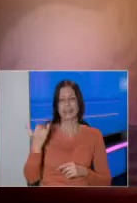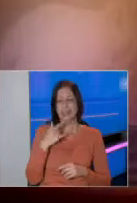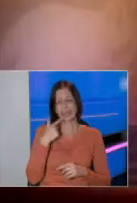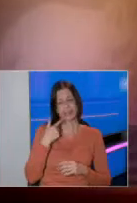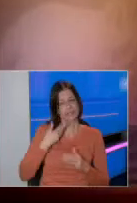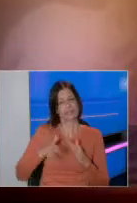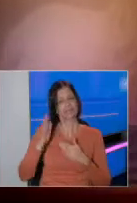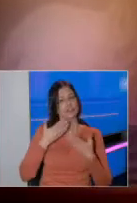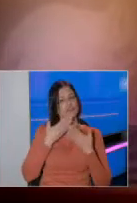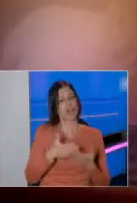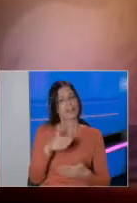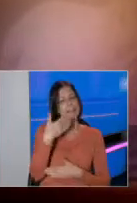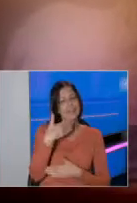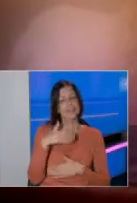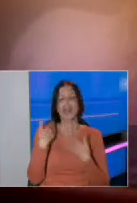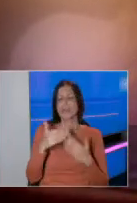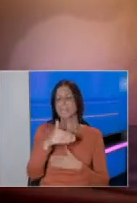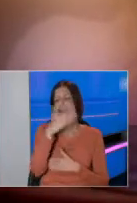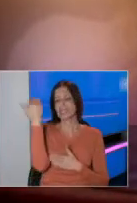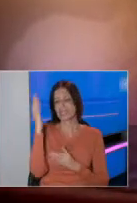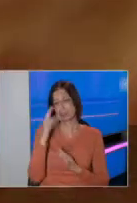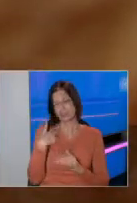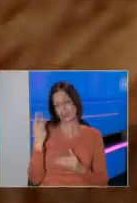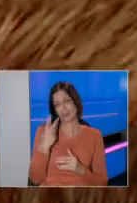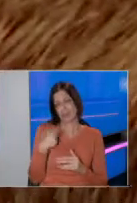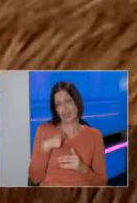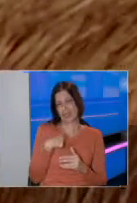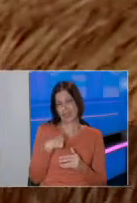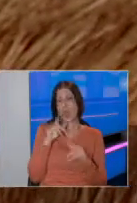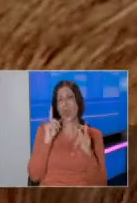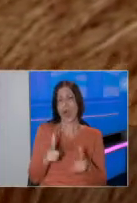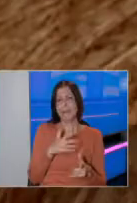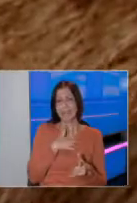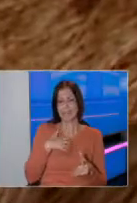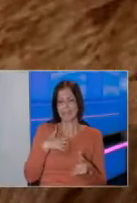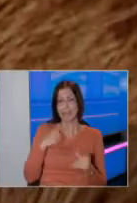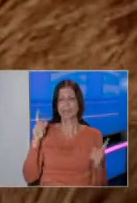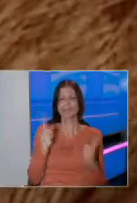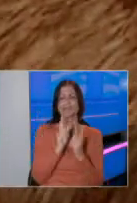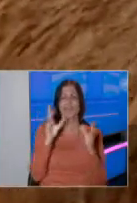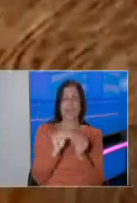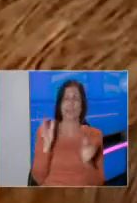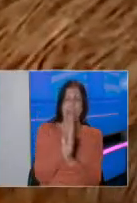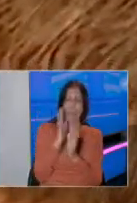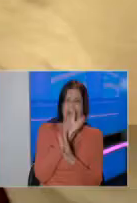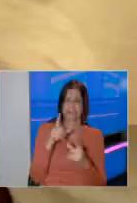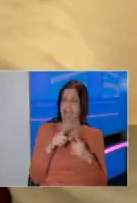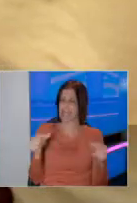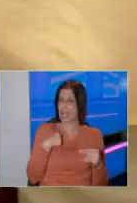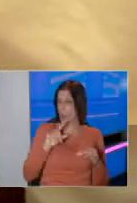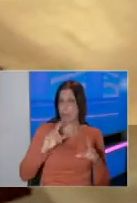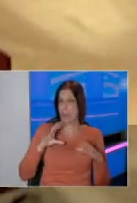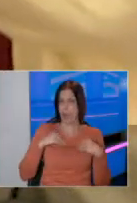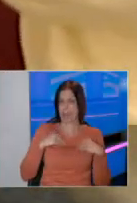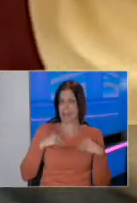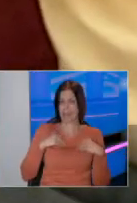את המדינה ולתת את המקסימום. בטח אני כלוחם, שנפצע בהתקלות עם מחבלים בעזה, לא מוכן